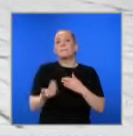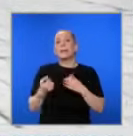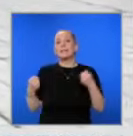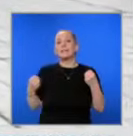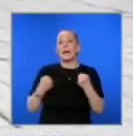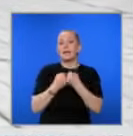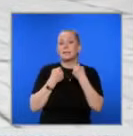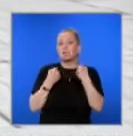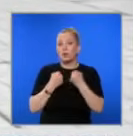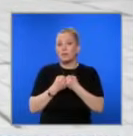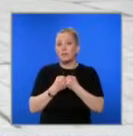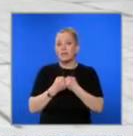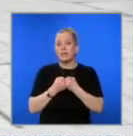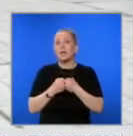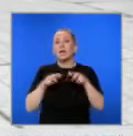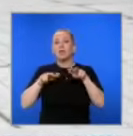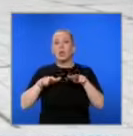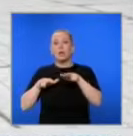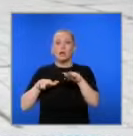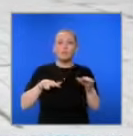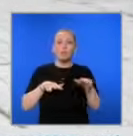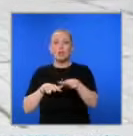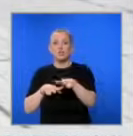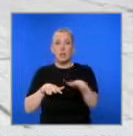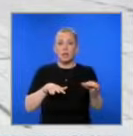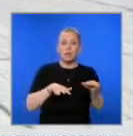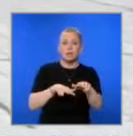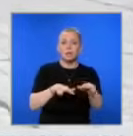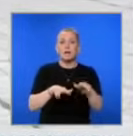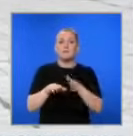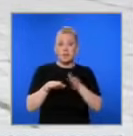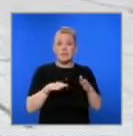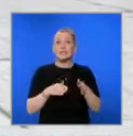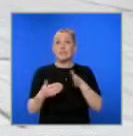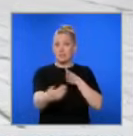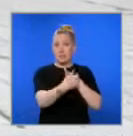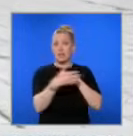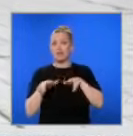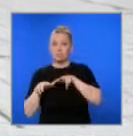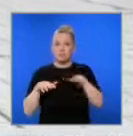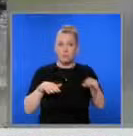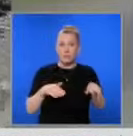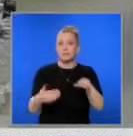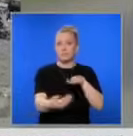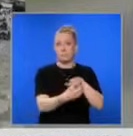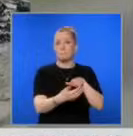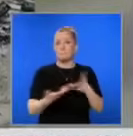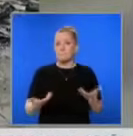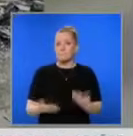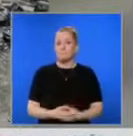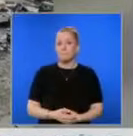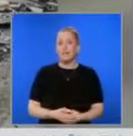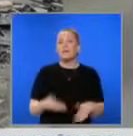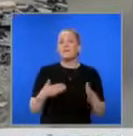инцидента е криволичил по пътното платно, като е навлизал в платното за насрещно движение. Макар Иван Дошев